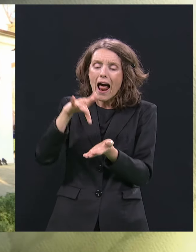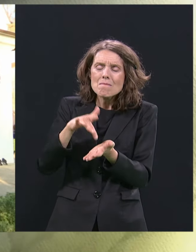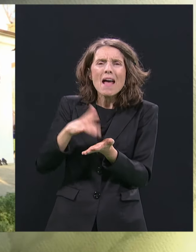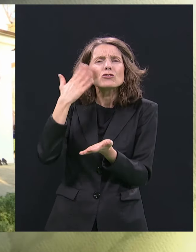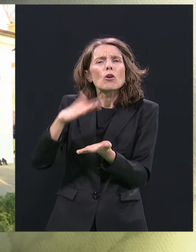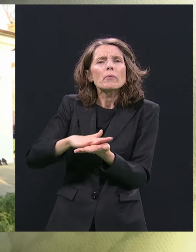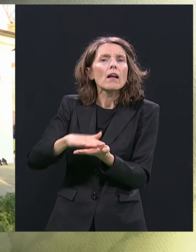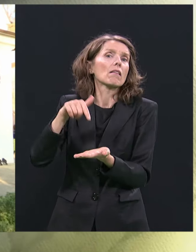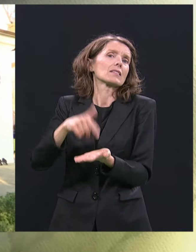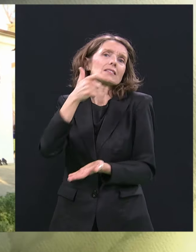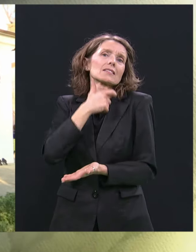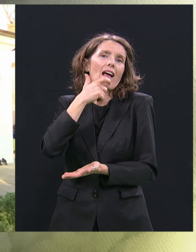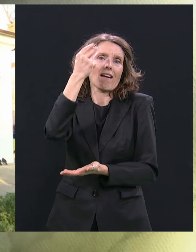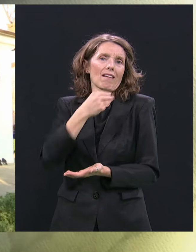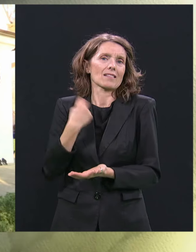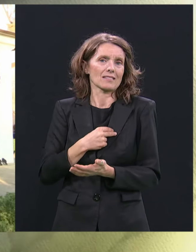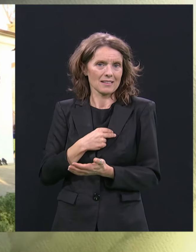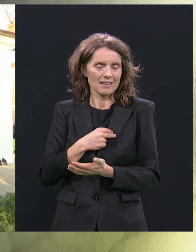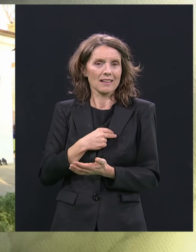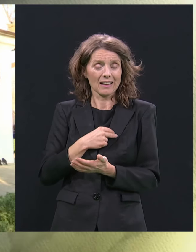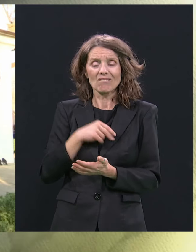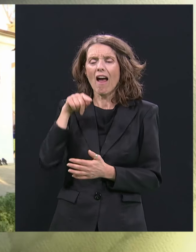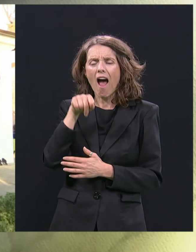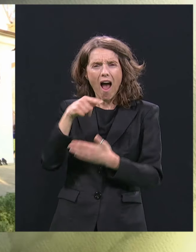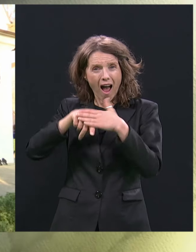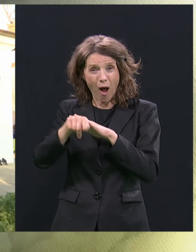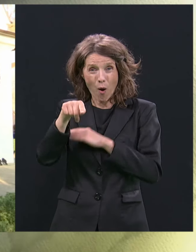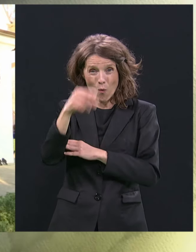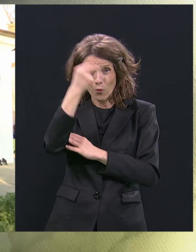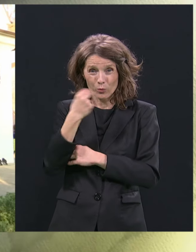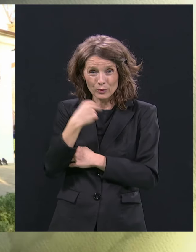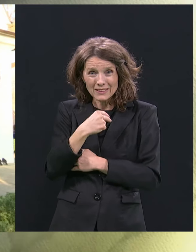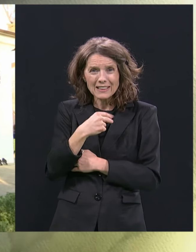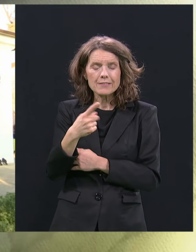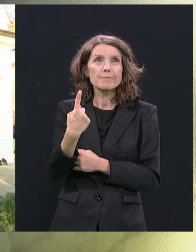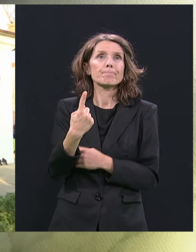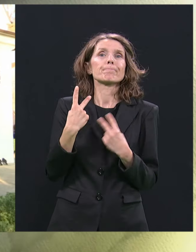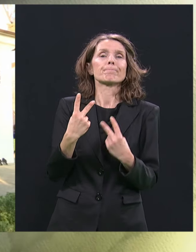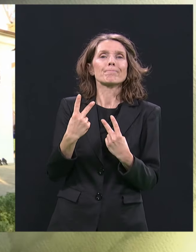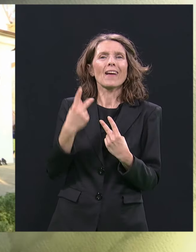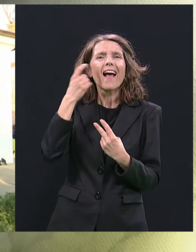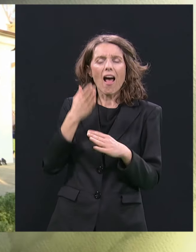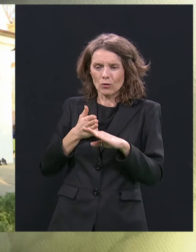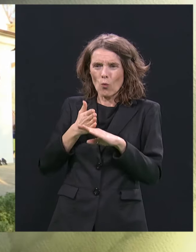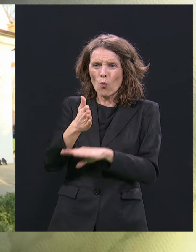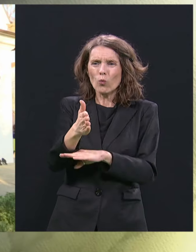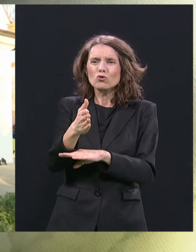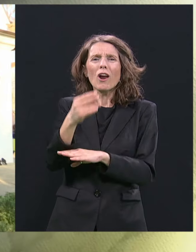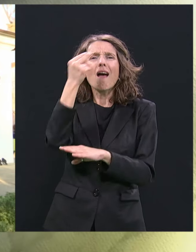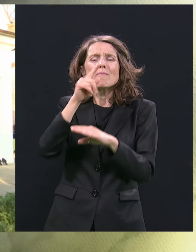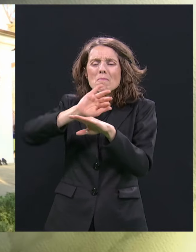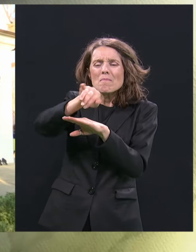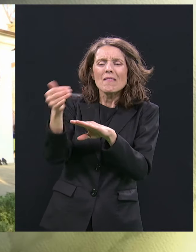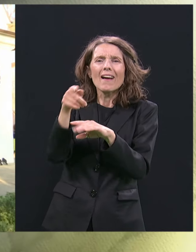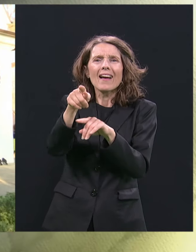onda smo došli do onoga što je suštinsko u njoj, a to je taj ikonostas, zbog koga ona i jeste